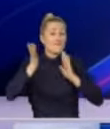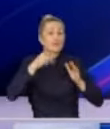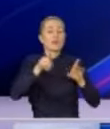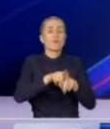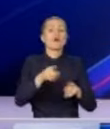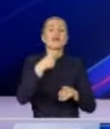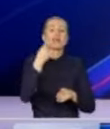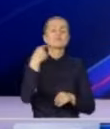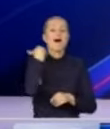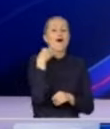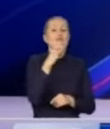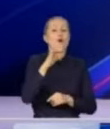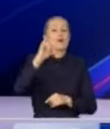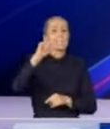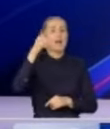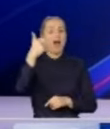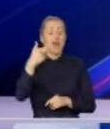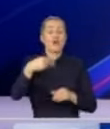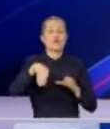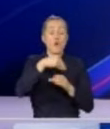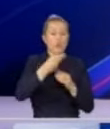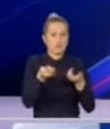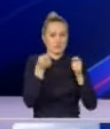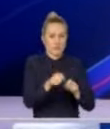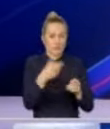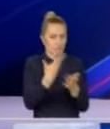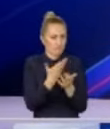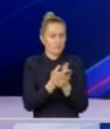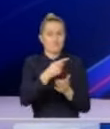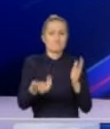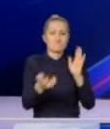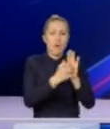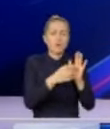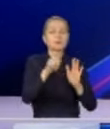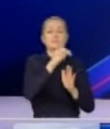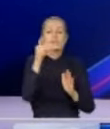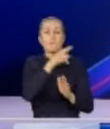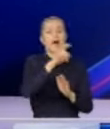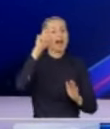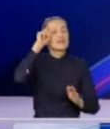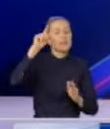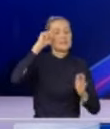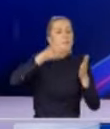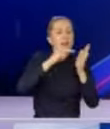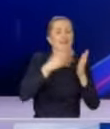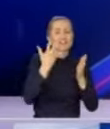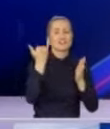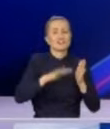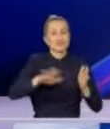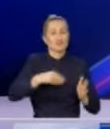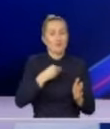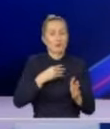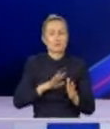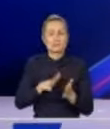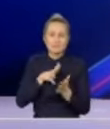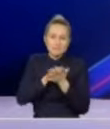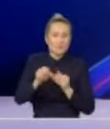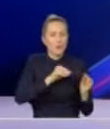konto Instytutu Pamięci Narodowej. Powodem był post dotyczący niemieckich planów germanizacji polskich dzieci w czasie II wojny